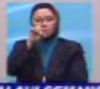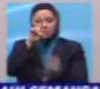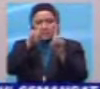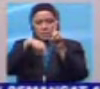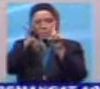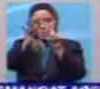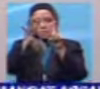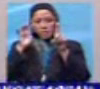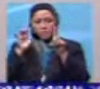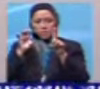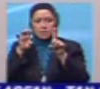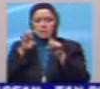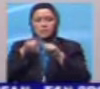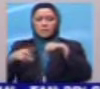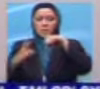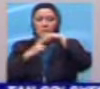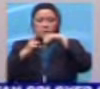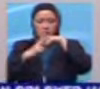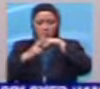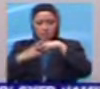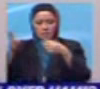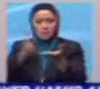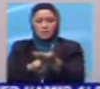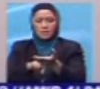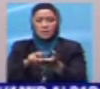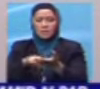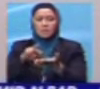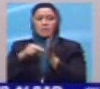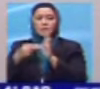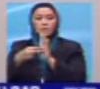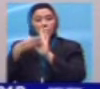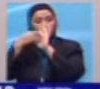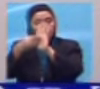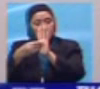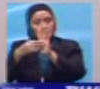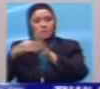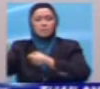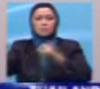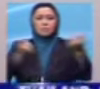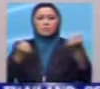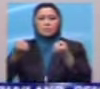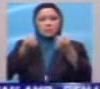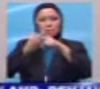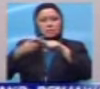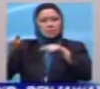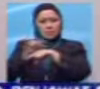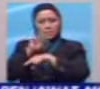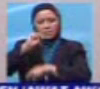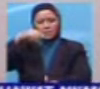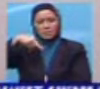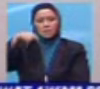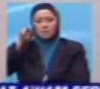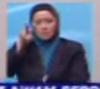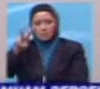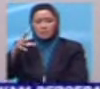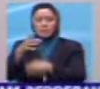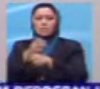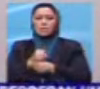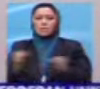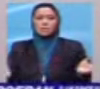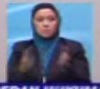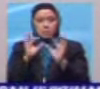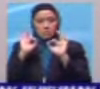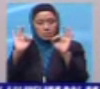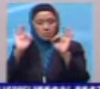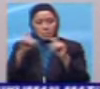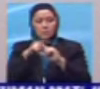telah didaftarkan. Jumlah itu membuktikan kenderaan pelbagai guna MPV itu mendapat sambutan menggalakkan. MPV berkonsep cekap